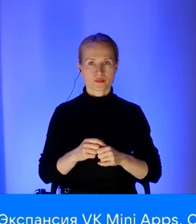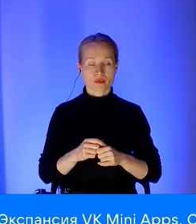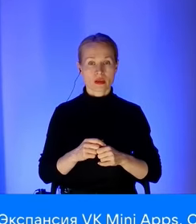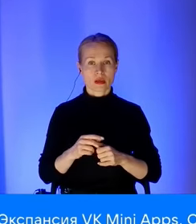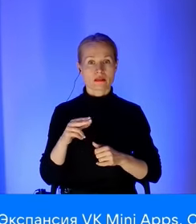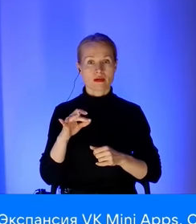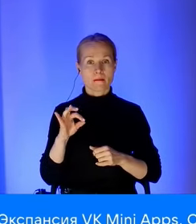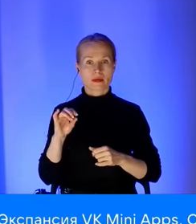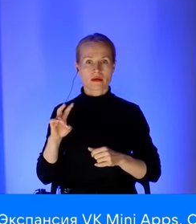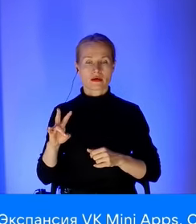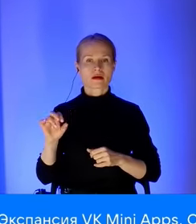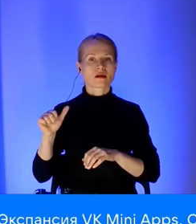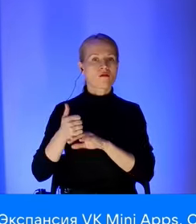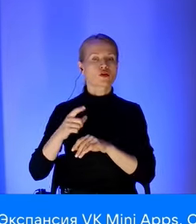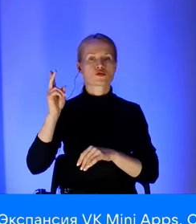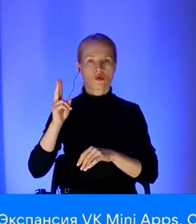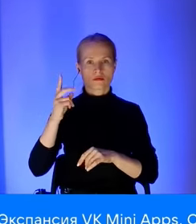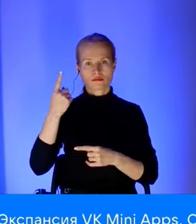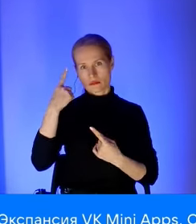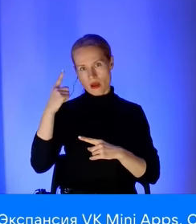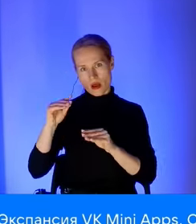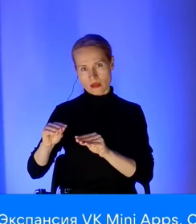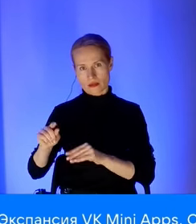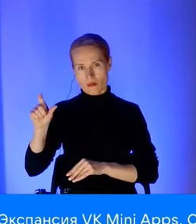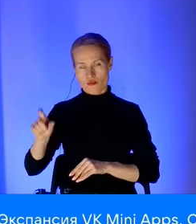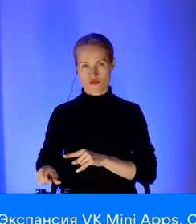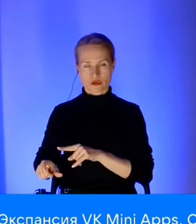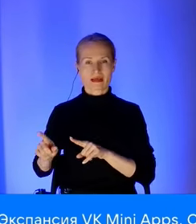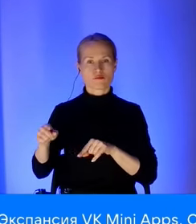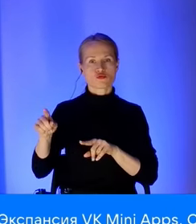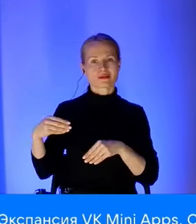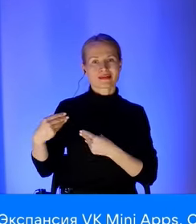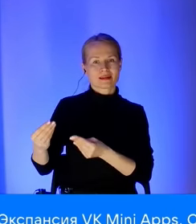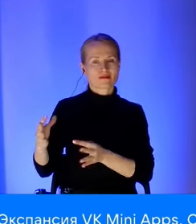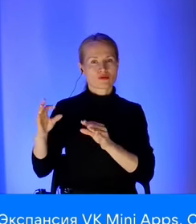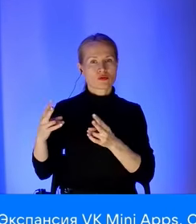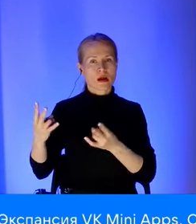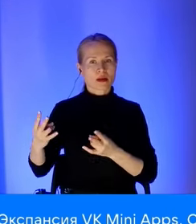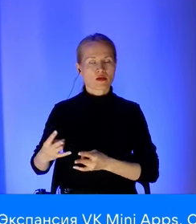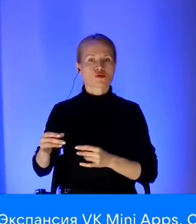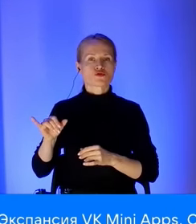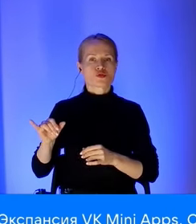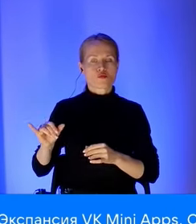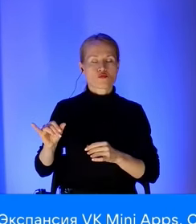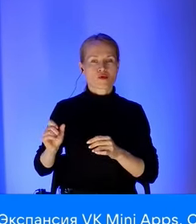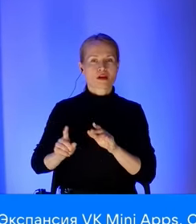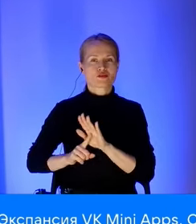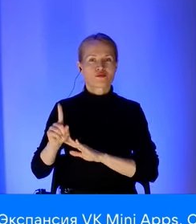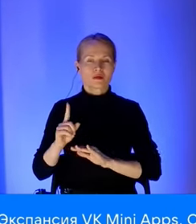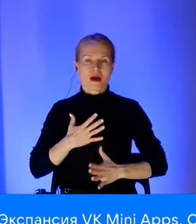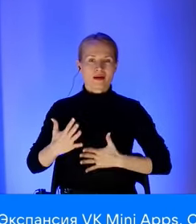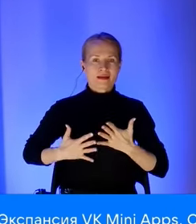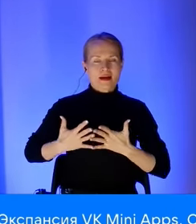Здесь главный — это разработчик для нас. Мы должны дать ему инструменты, чтобы у него наступил такой satisfaction. Он